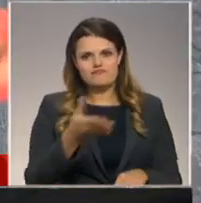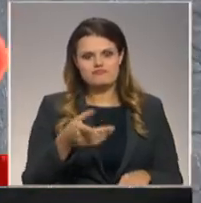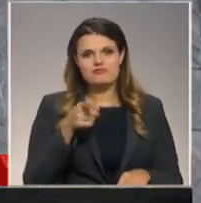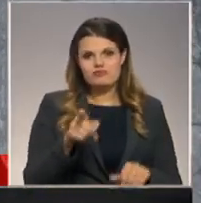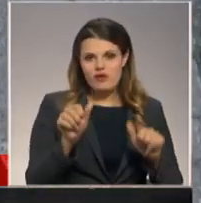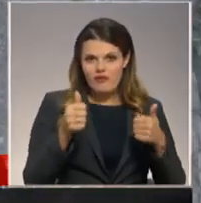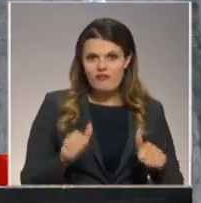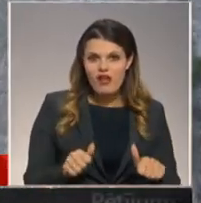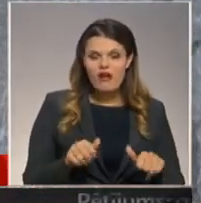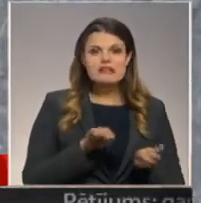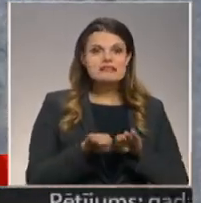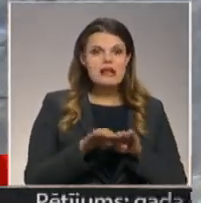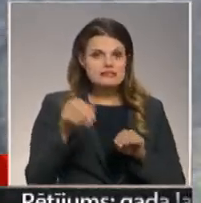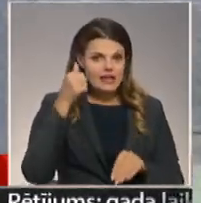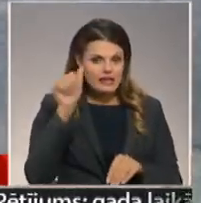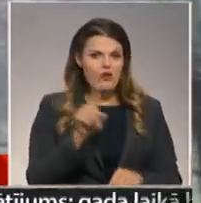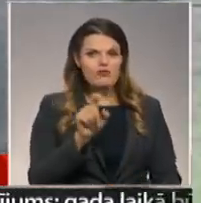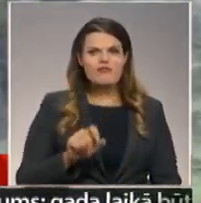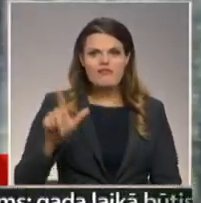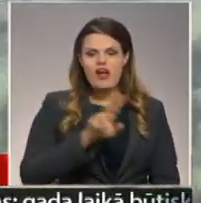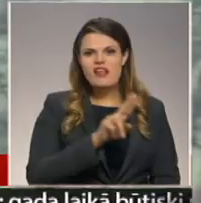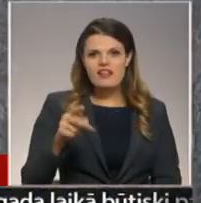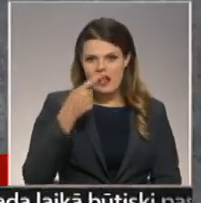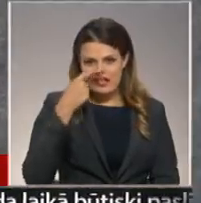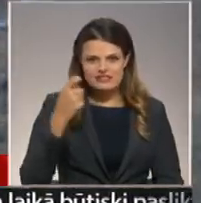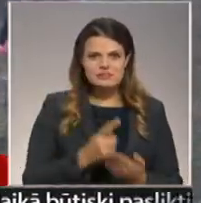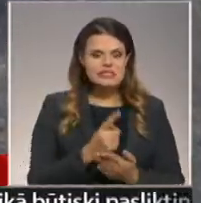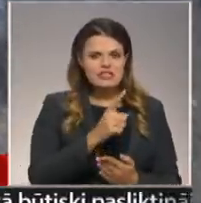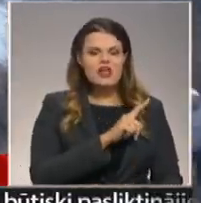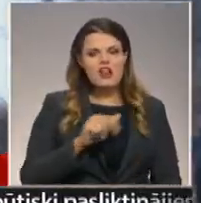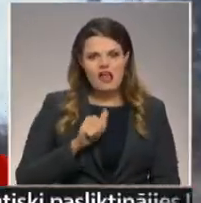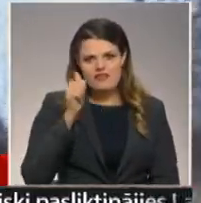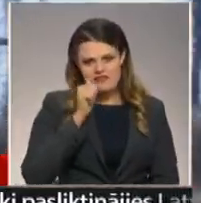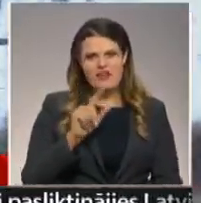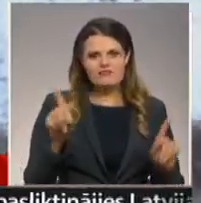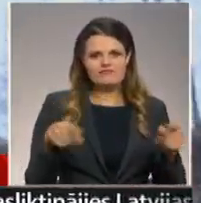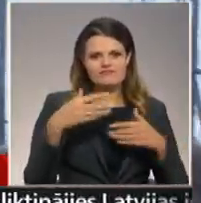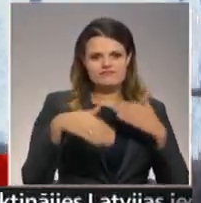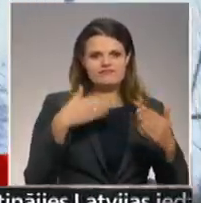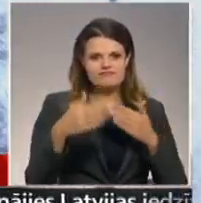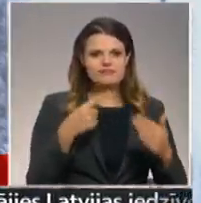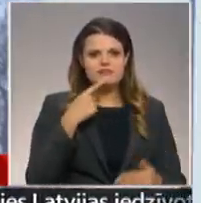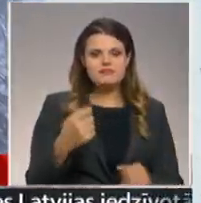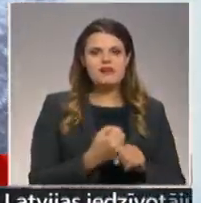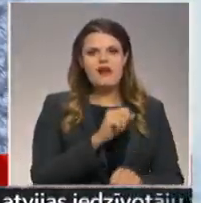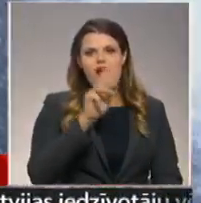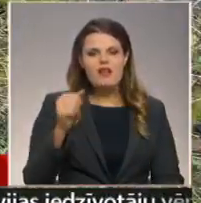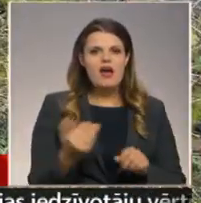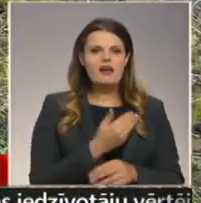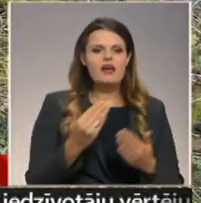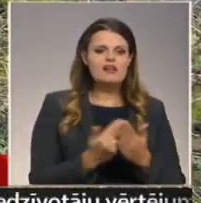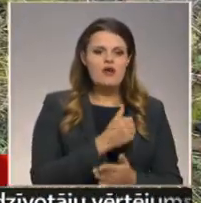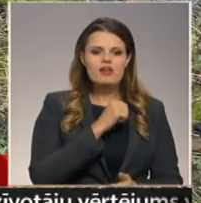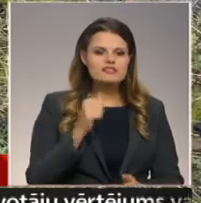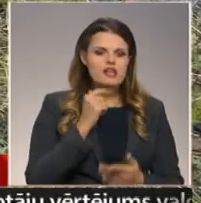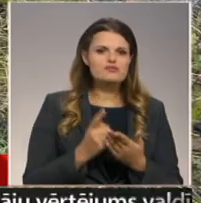golfu. Salīdzinot ar Igauniju, kur ir vairāk nekā 100 trašu, Latvijai vēl esot, kur augt. Tā atzīst gan Anna, gan jaunās Talsu